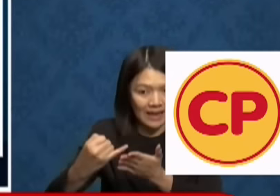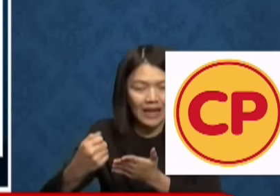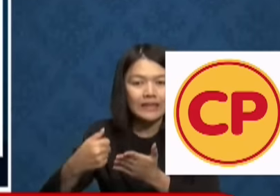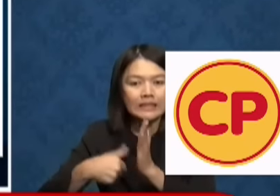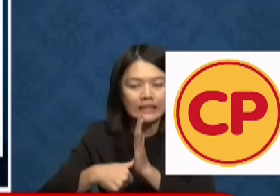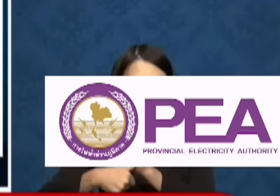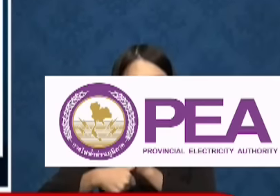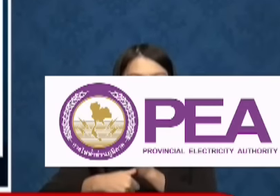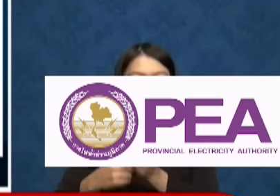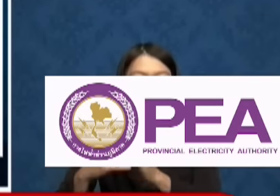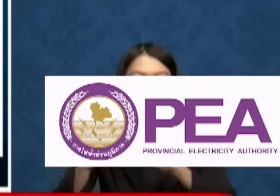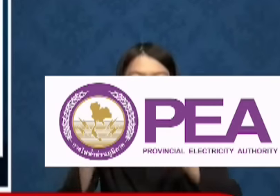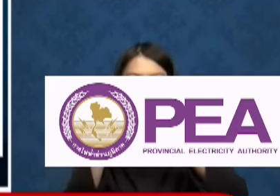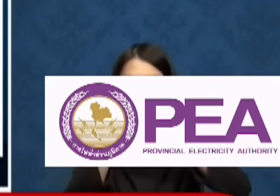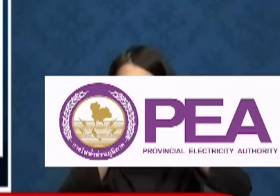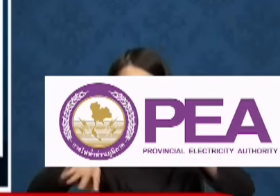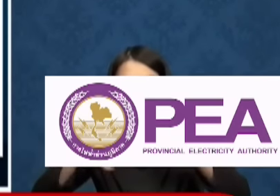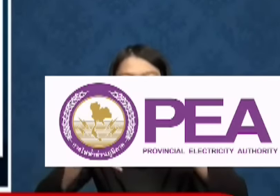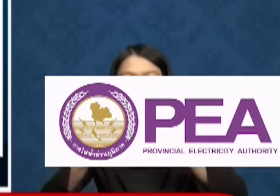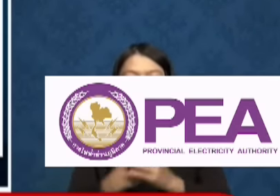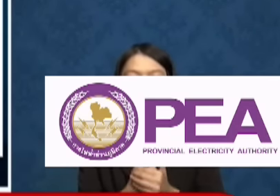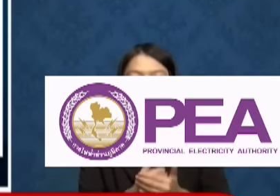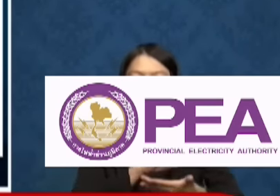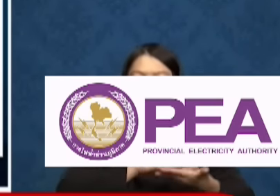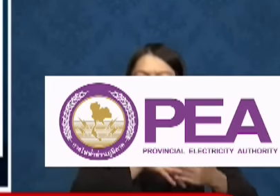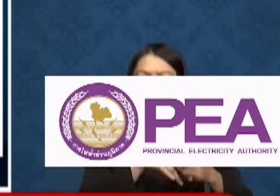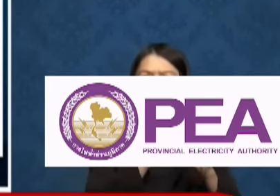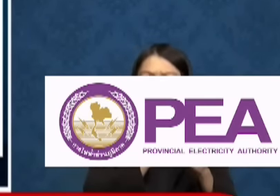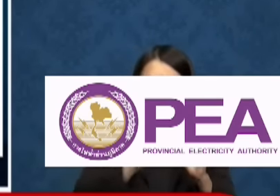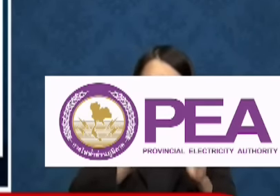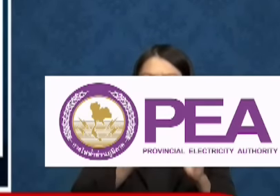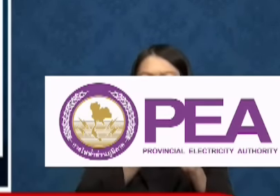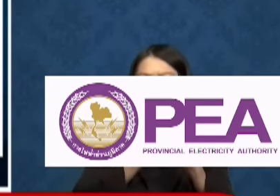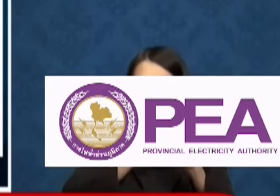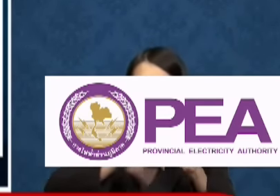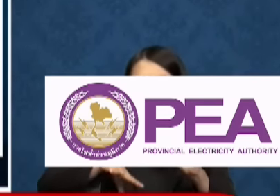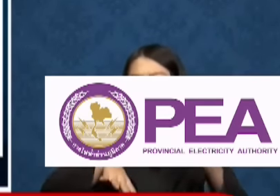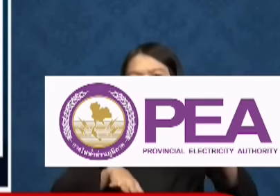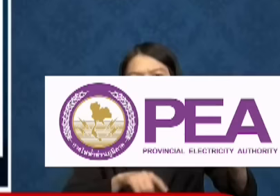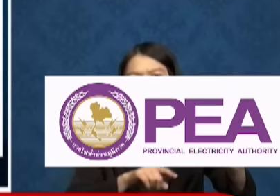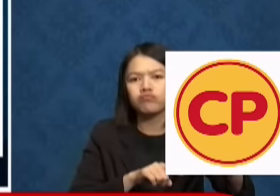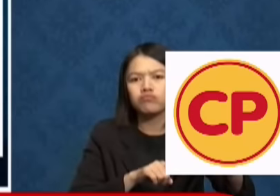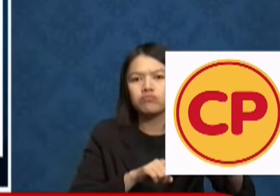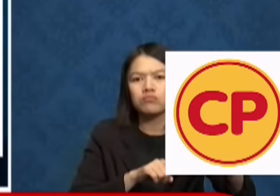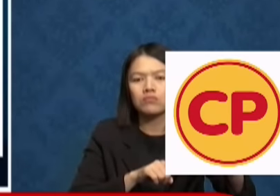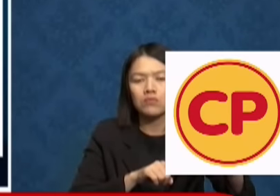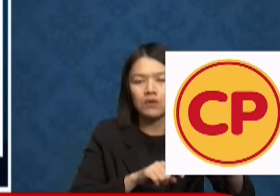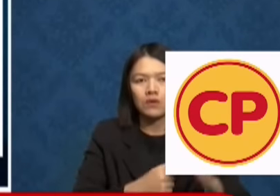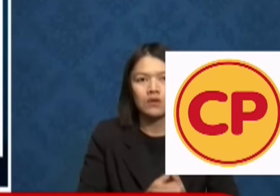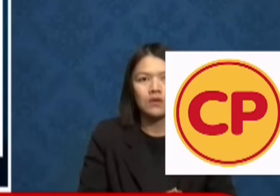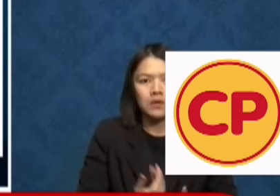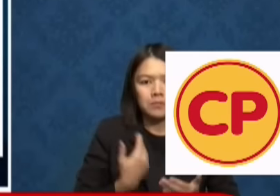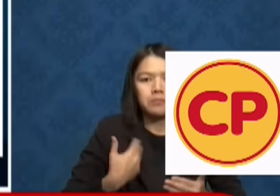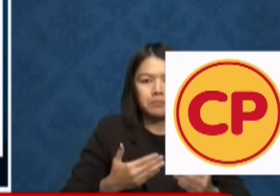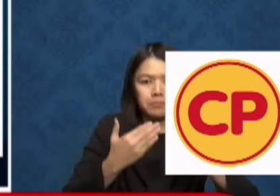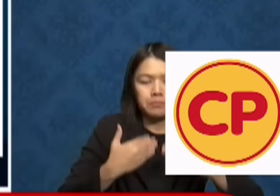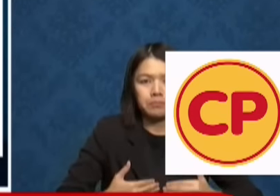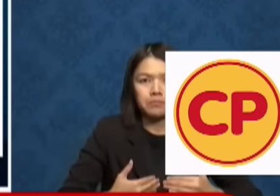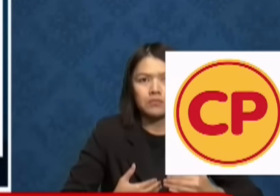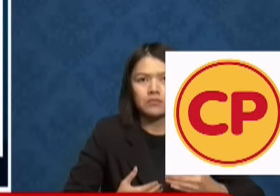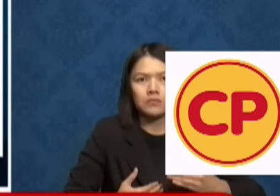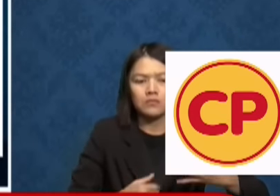นาคารกว่า 3.5 หมื่นล้านบาทเพื่อที่จะหวังมาใช้ทำเงินดิจิตอลเวลต์ไงก็บอกว่าเนี่ยถ้ายังไม่ชัดเจนสภา